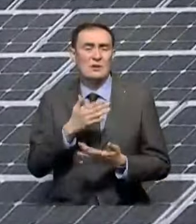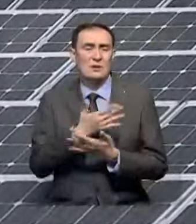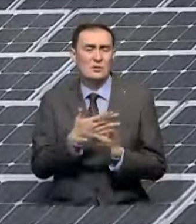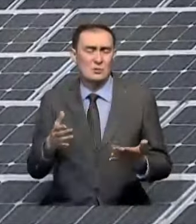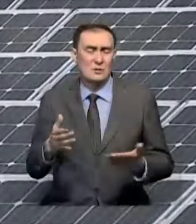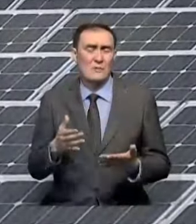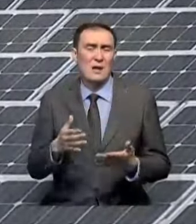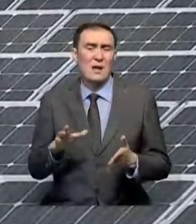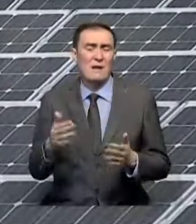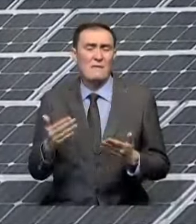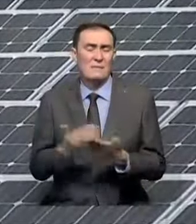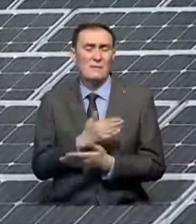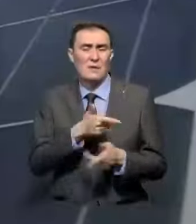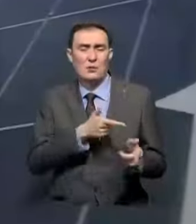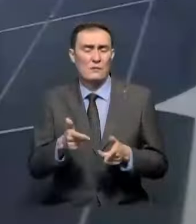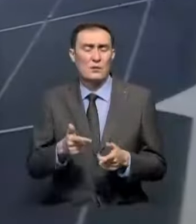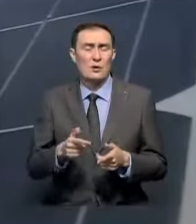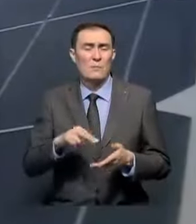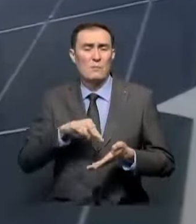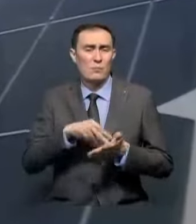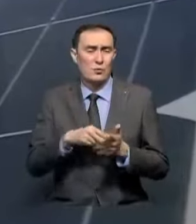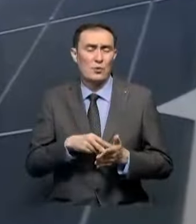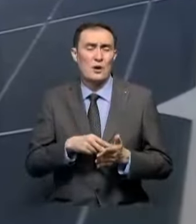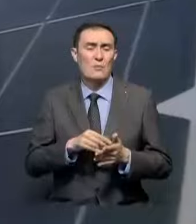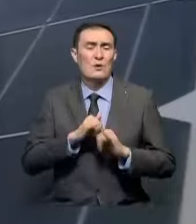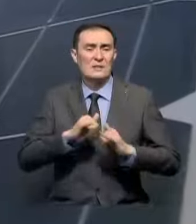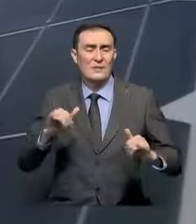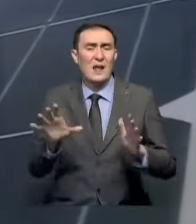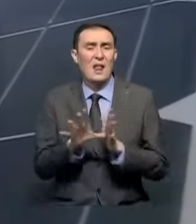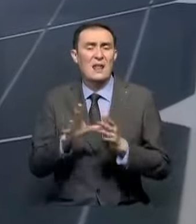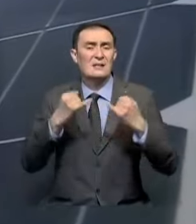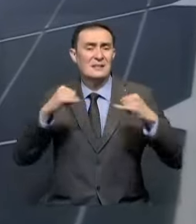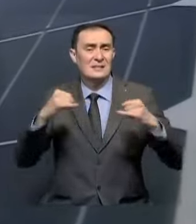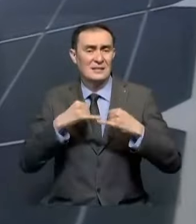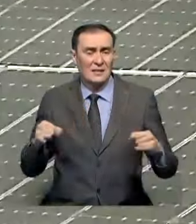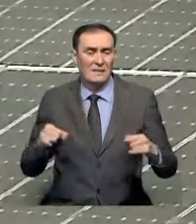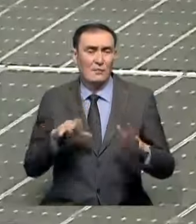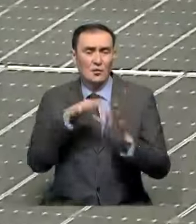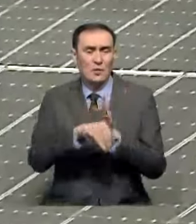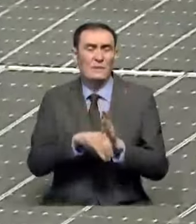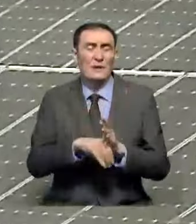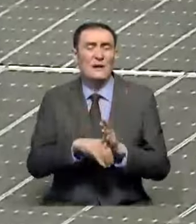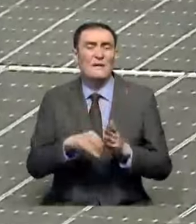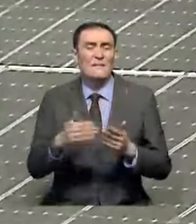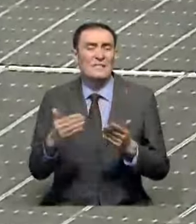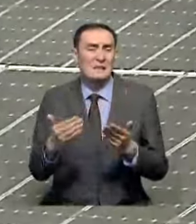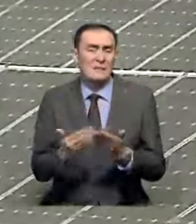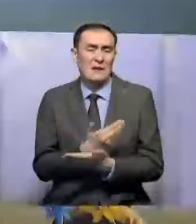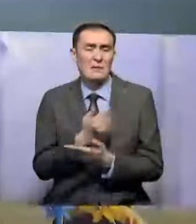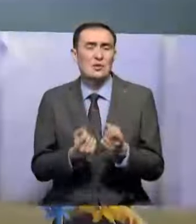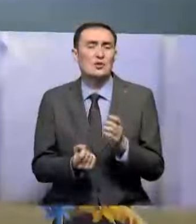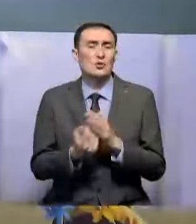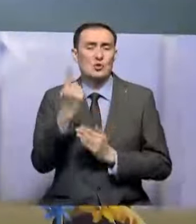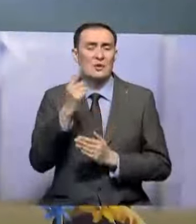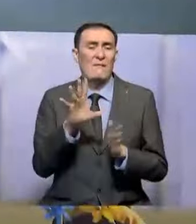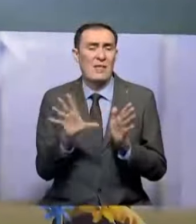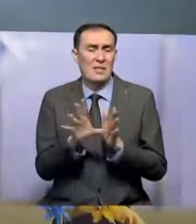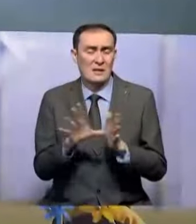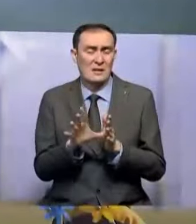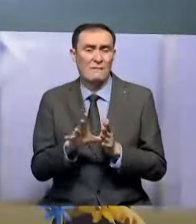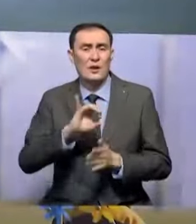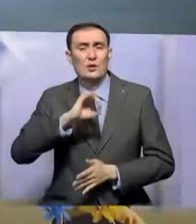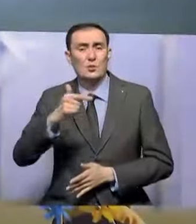казахстанские энергетики уже разрабатывают целый пул проектов по развитию электросетей с активным внедрением ви усиление электрических сетей